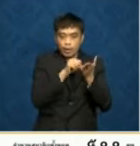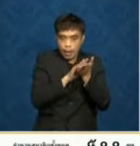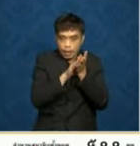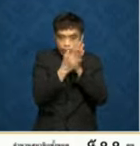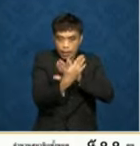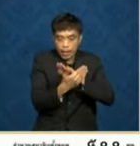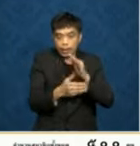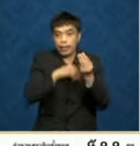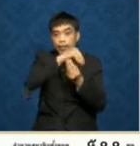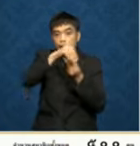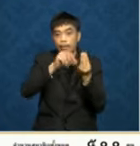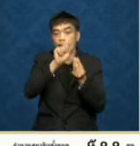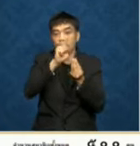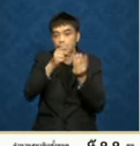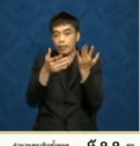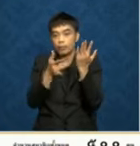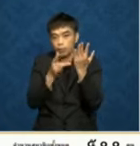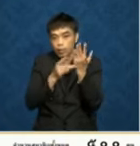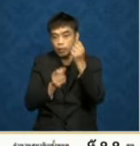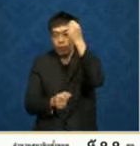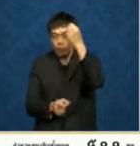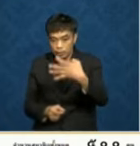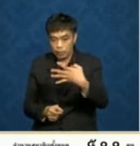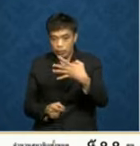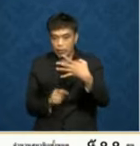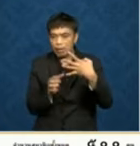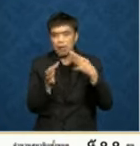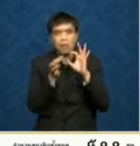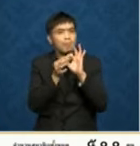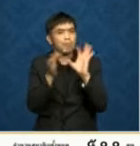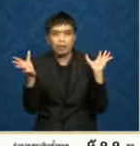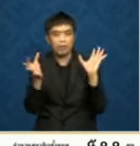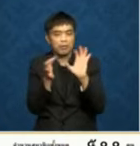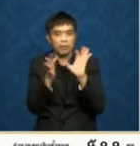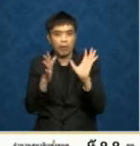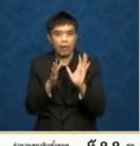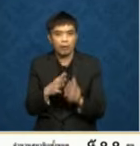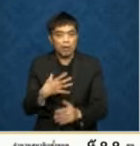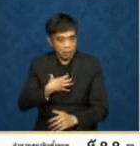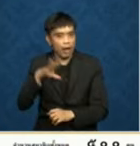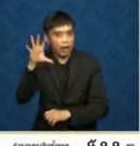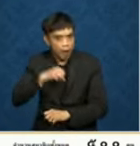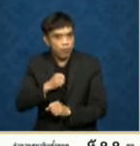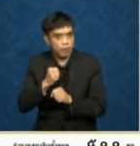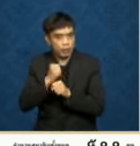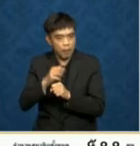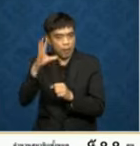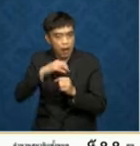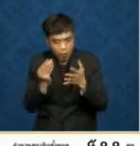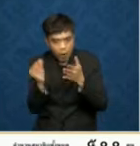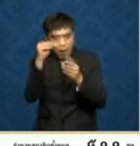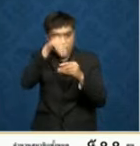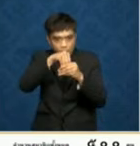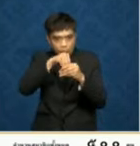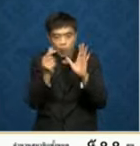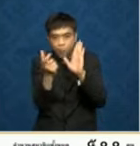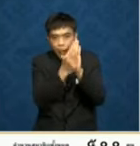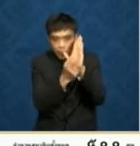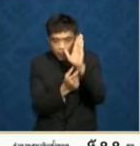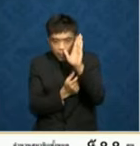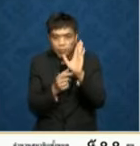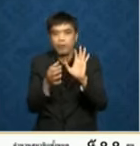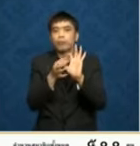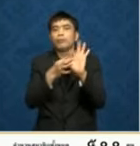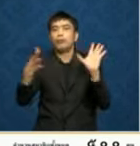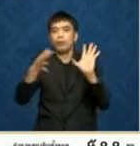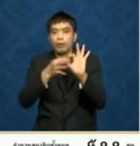เศรษฐิและสังคม Digital 4 เรื่องไม่เกี่ยวอะไรเลยครับ จะเอาให้ได้ครับจนเอามายัดใ่ไในแผนงานที่ตัวชีวดมไม